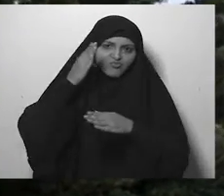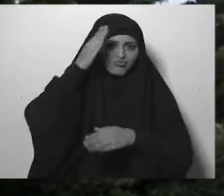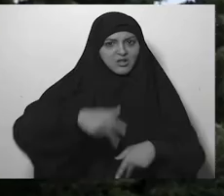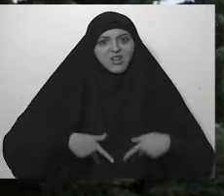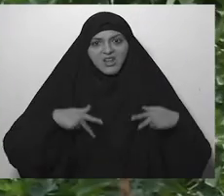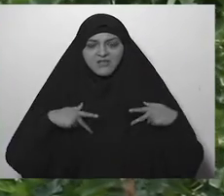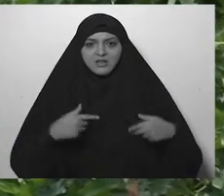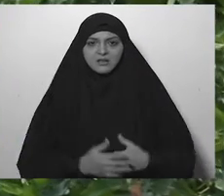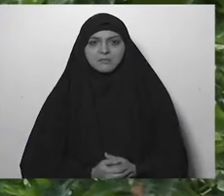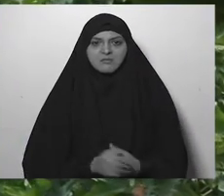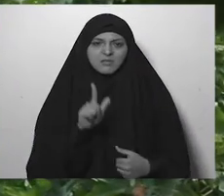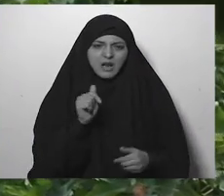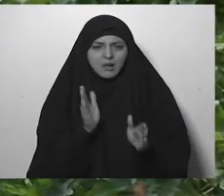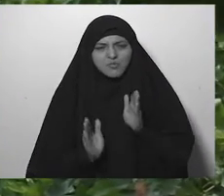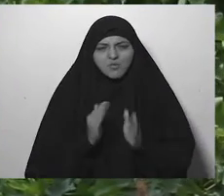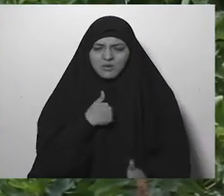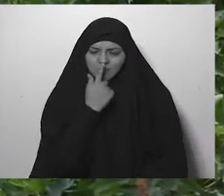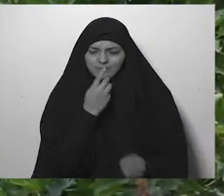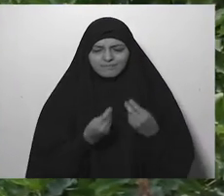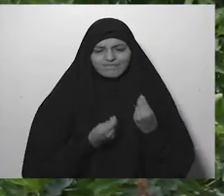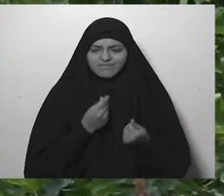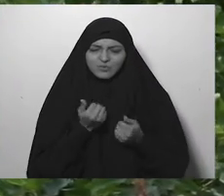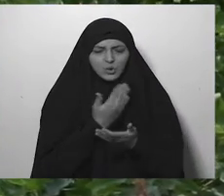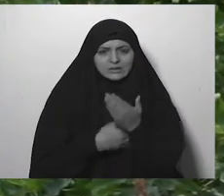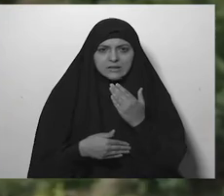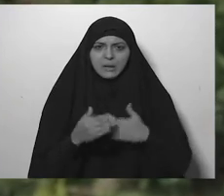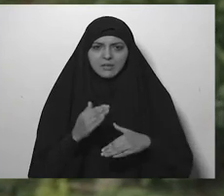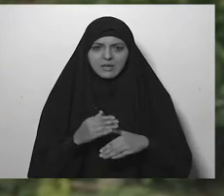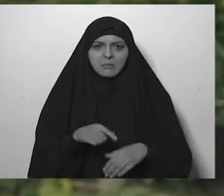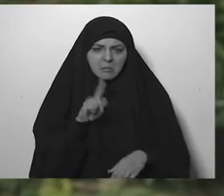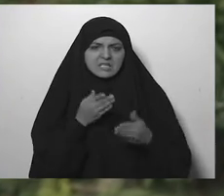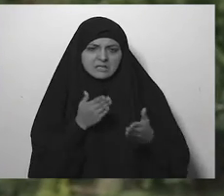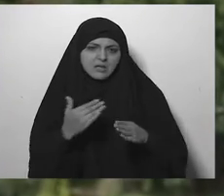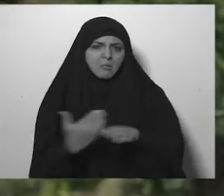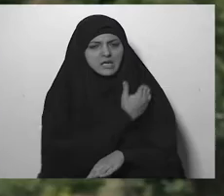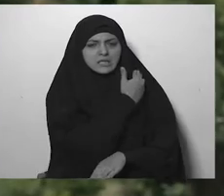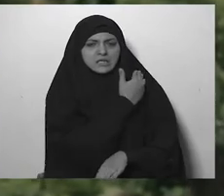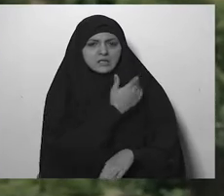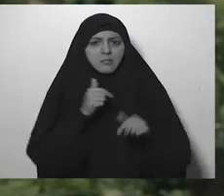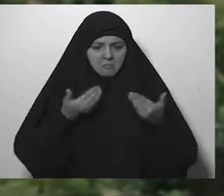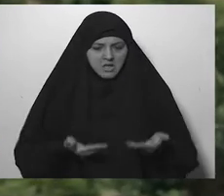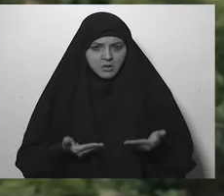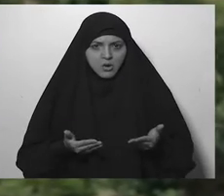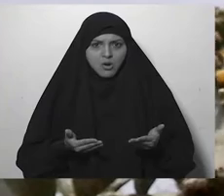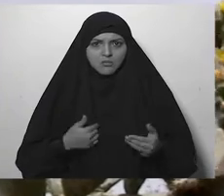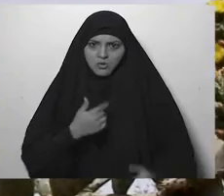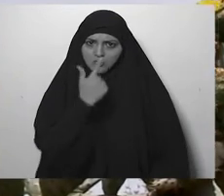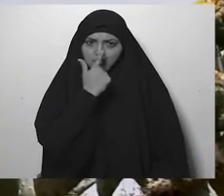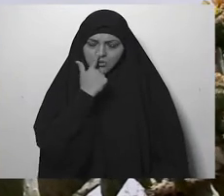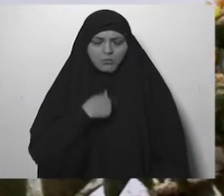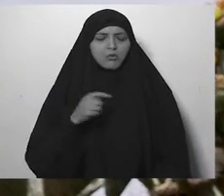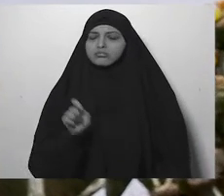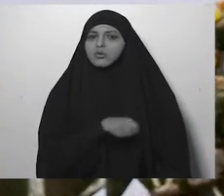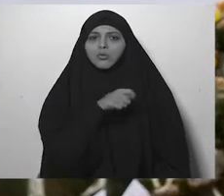sa vie. Malgré, il y a des moments que je sens que je suis handicapé et ça, c'est de passer. Mais à ce moment-là,